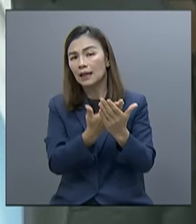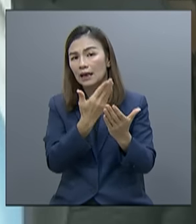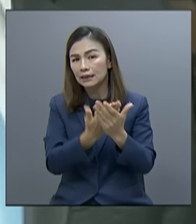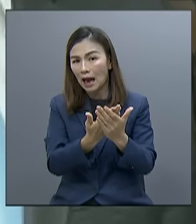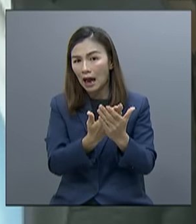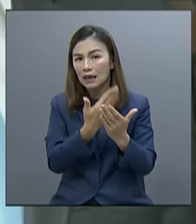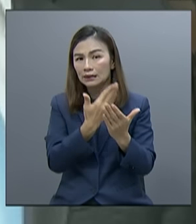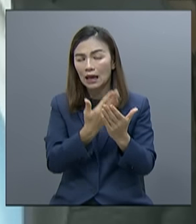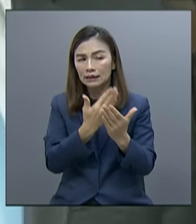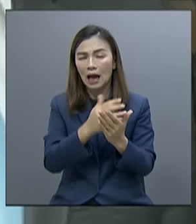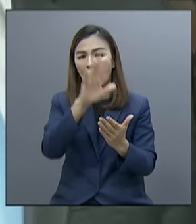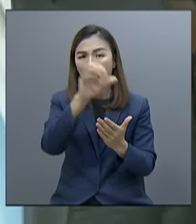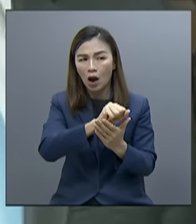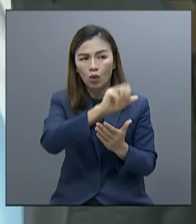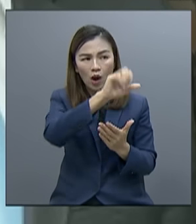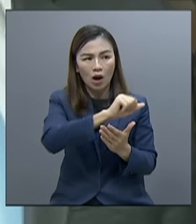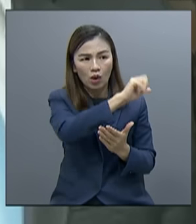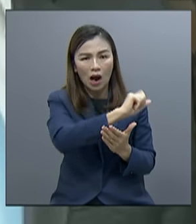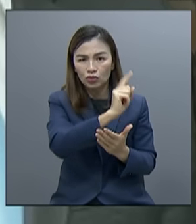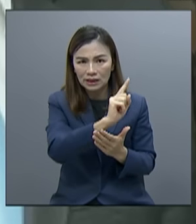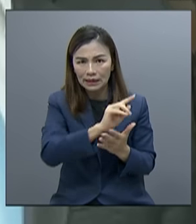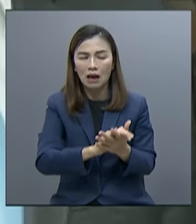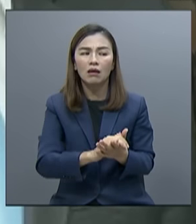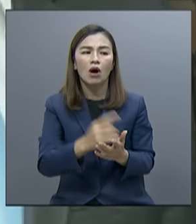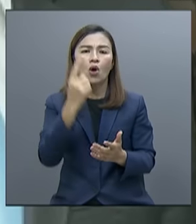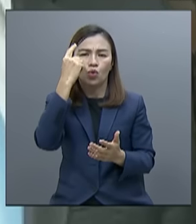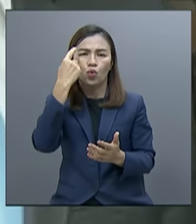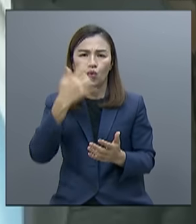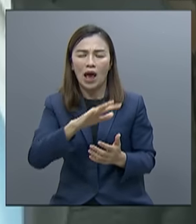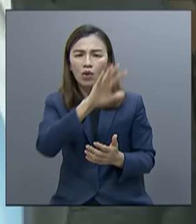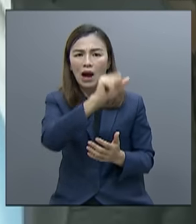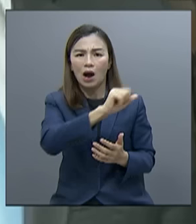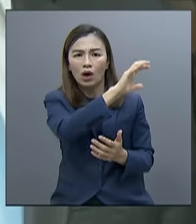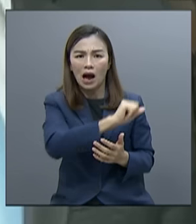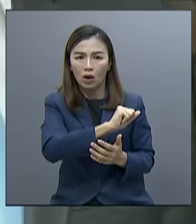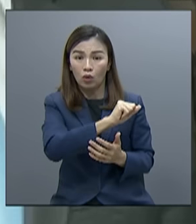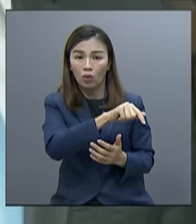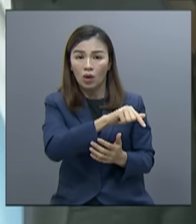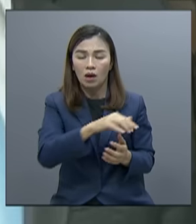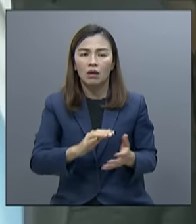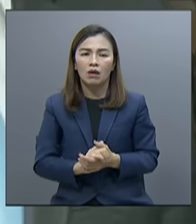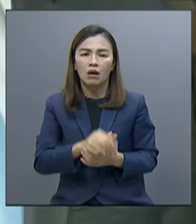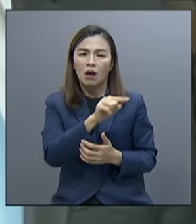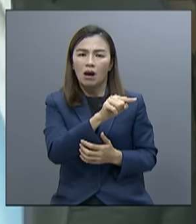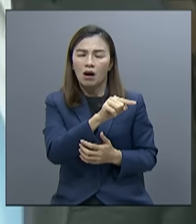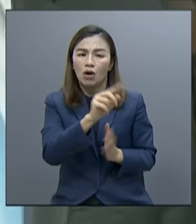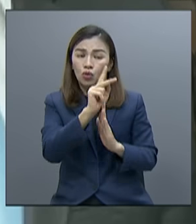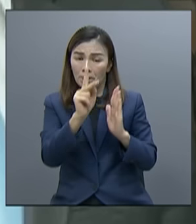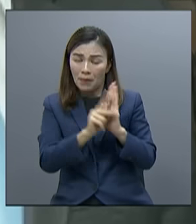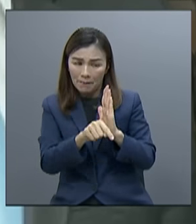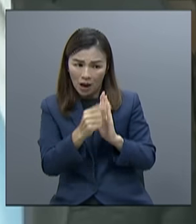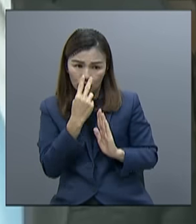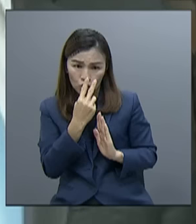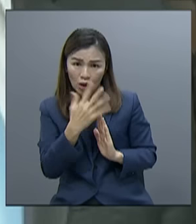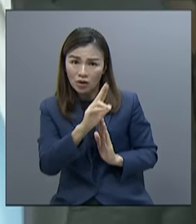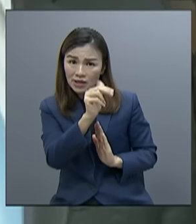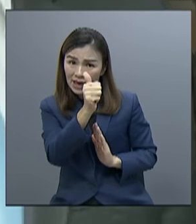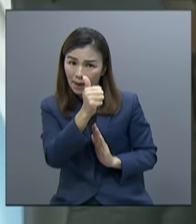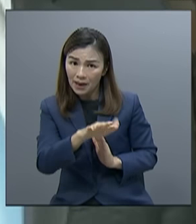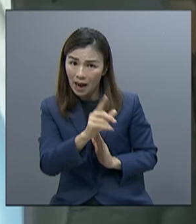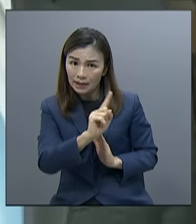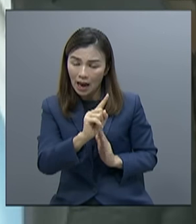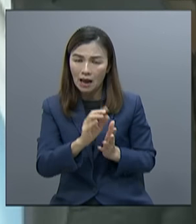แล้วก็ตามนะแต่ว่าปัญหาก็คือว่าเราใช้ได้หรือไม่นะครับเพราะว่าในพรบ.วินัยการเงินการคลัง